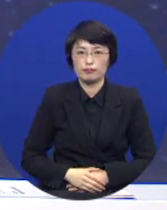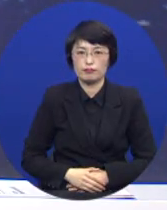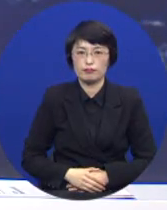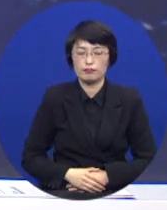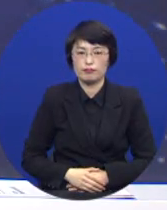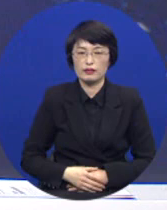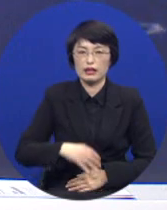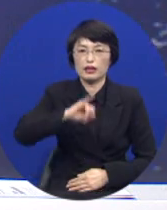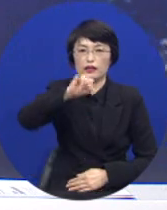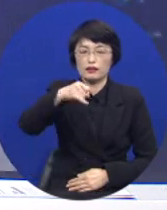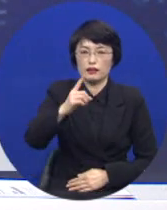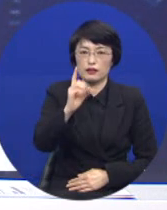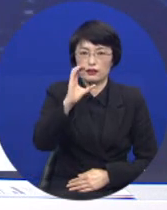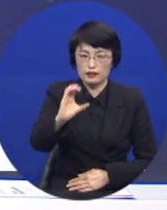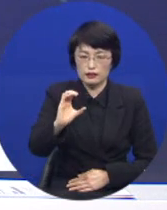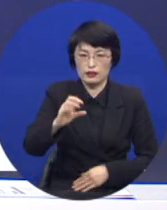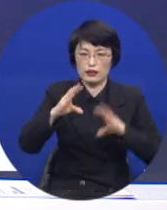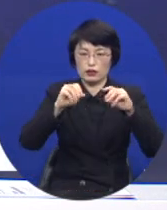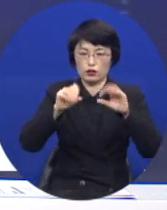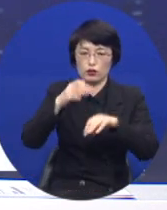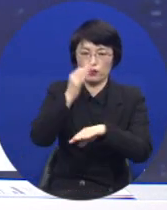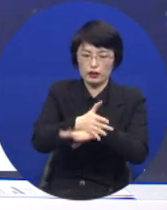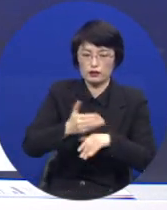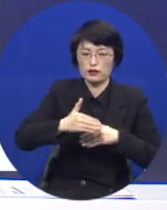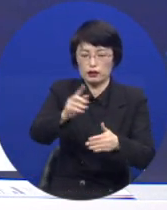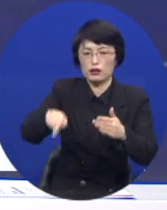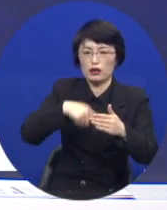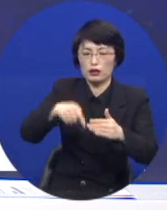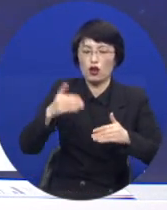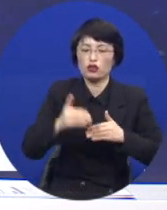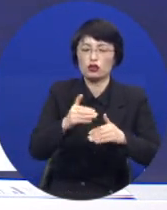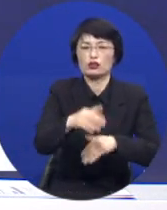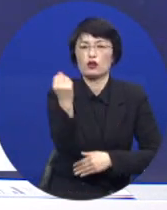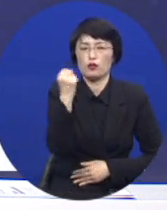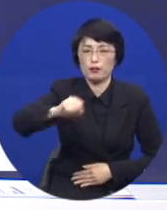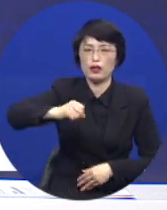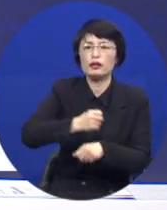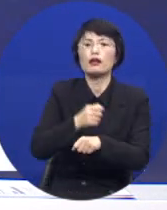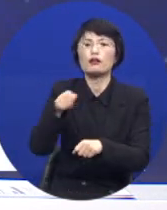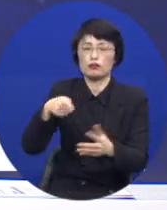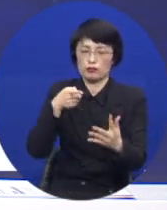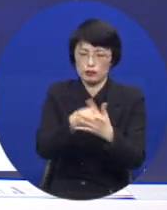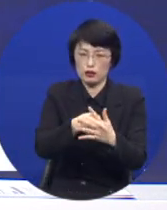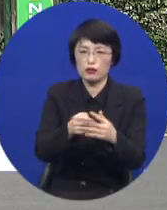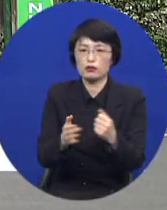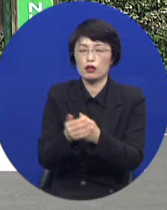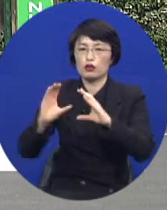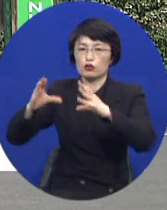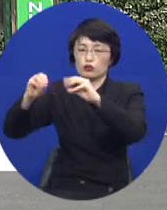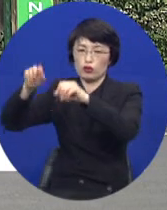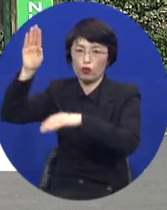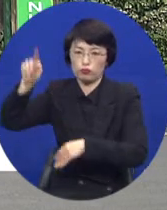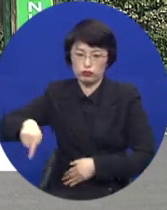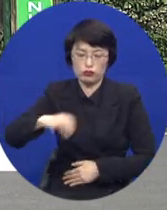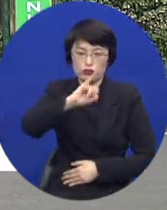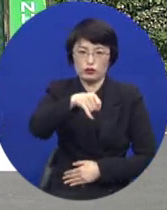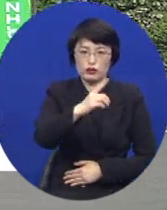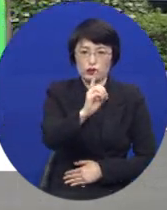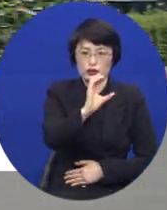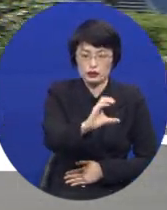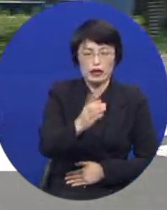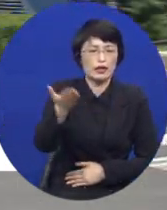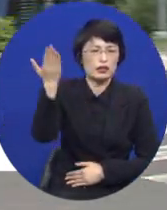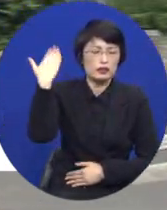쥬디 씨가 비축 토지 매입 과정에서 절차를 위반한 것으로 드러났습니다 국토교통부는 jdc 가 지난